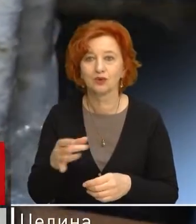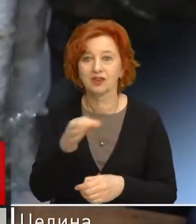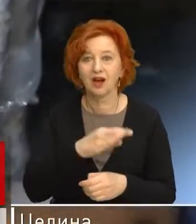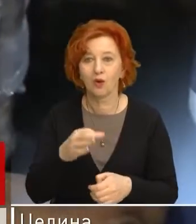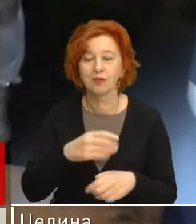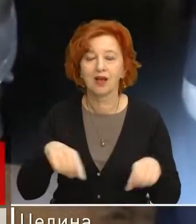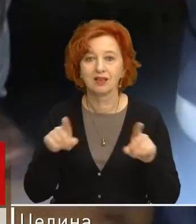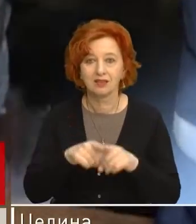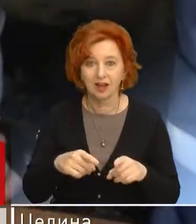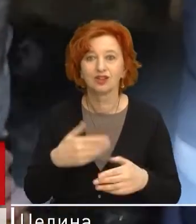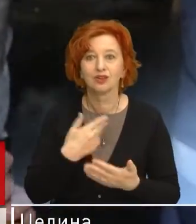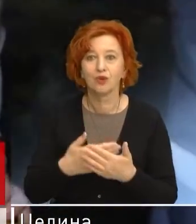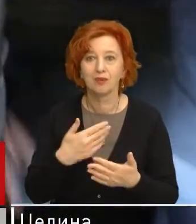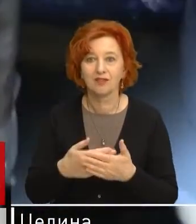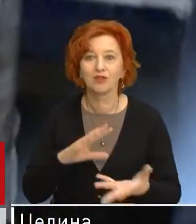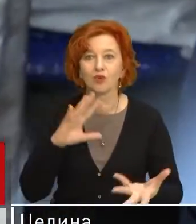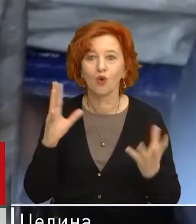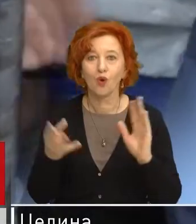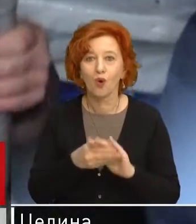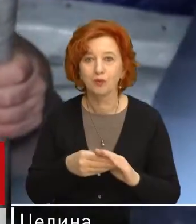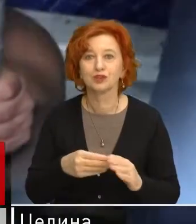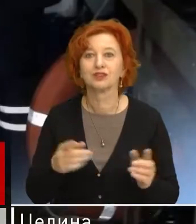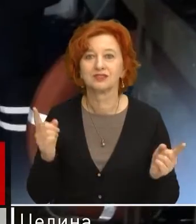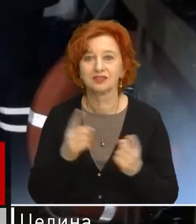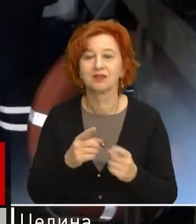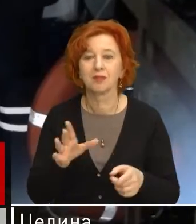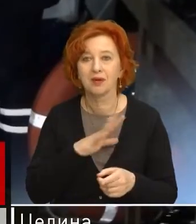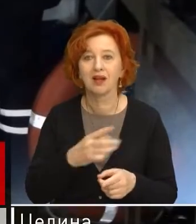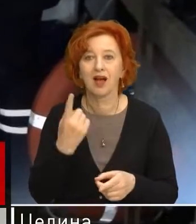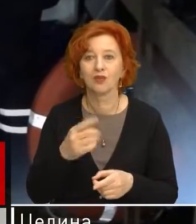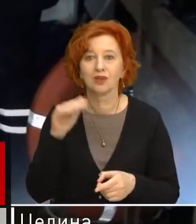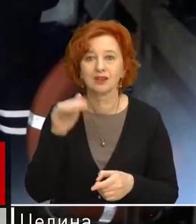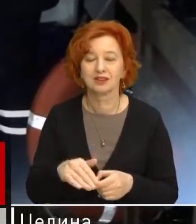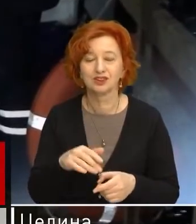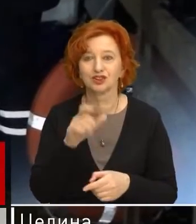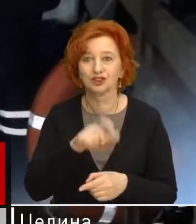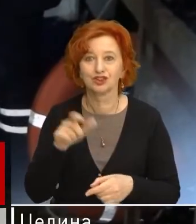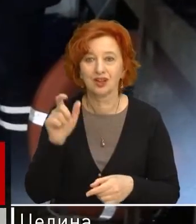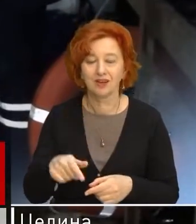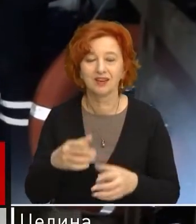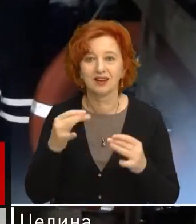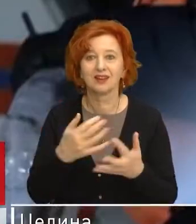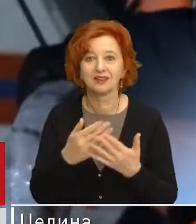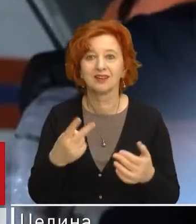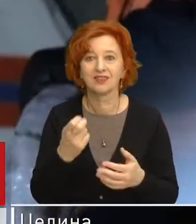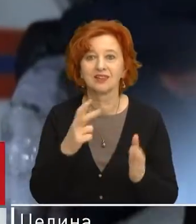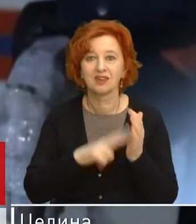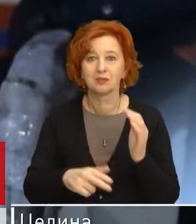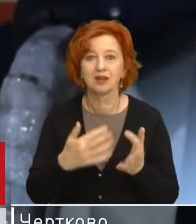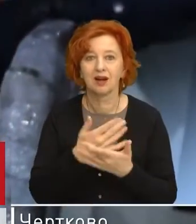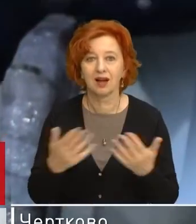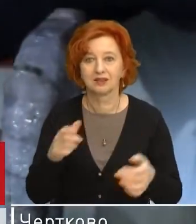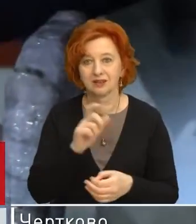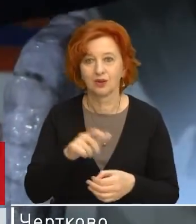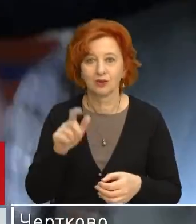области, а также добровольцы. Общая группировка сил и средств составила более 1000 человек личного состава и свыше 280 единиц